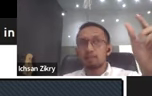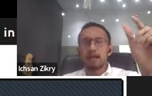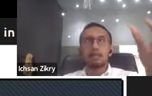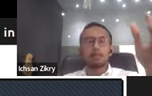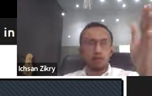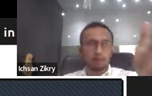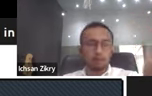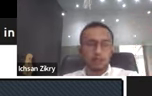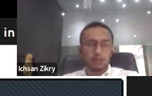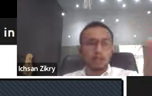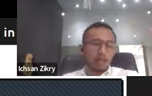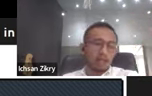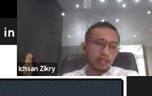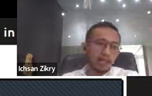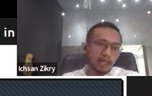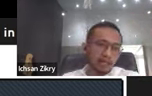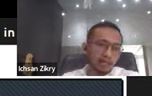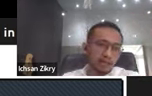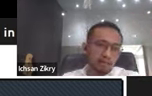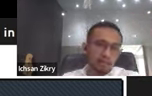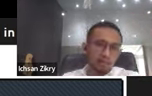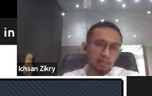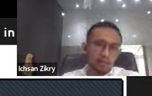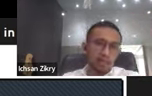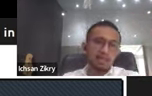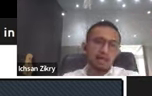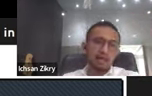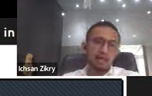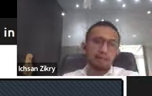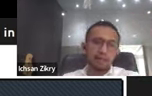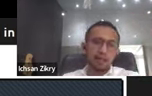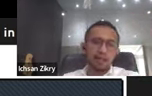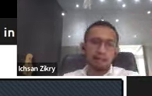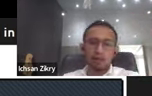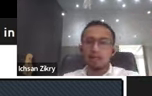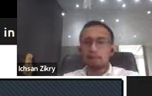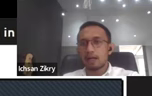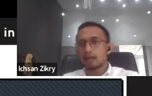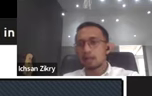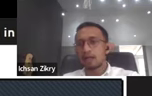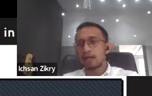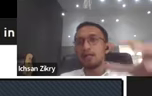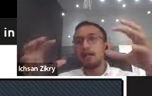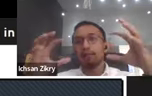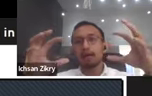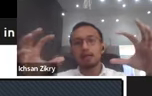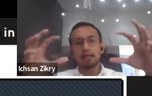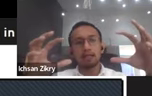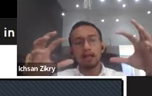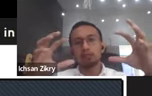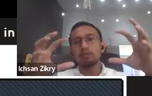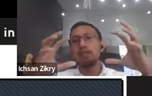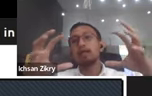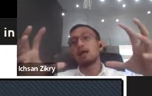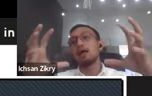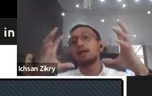SPDP-nya, berarti sudah masuk sidik. Kita lihat selisih antara perkara yang dilaporkan dan perkara yang diselesaikan. Inilah perkara yang